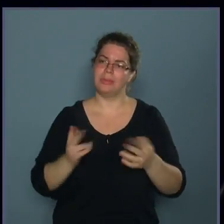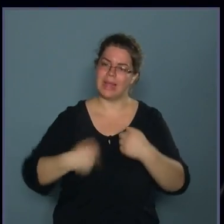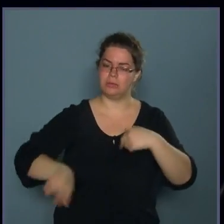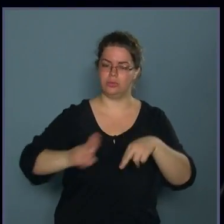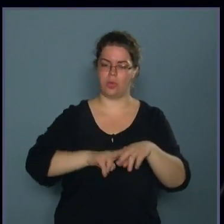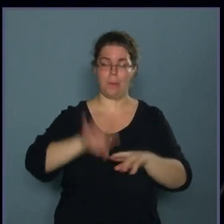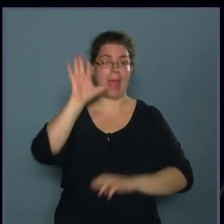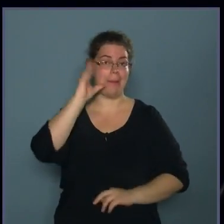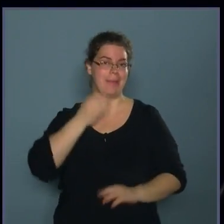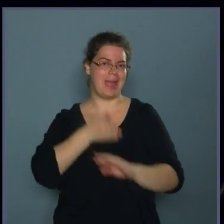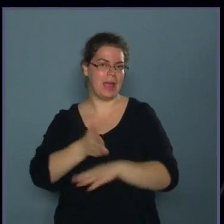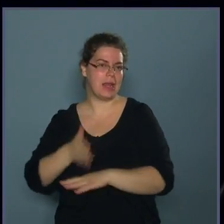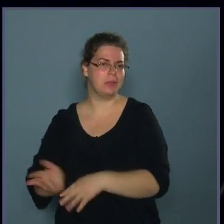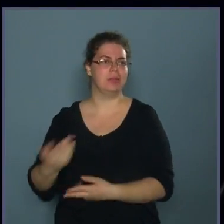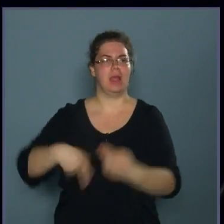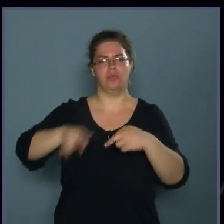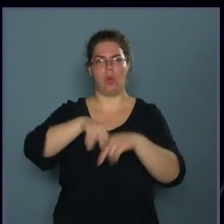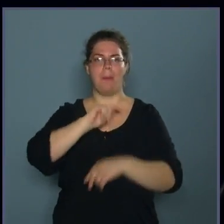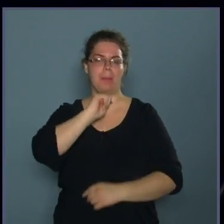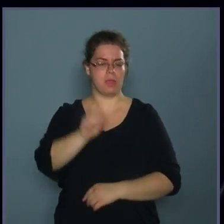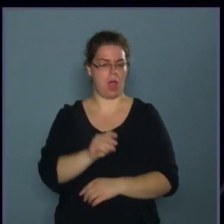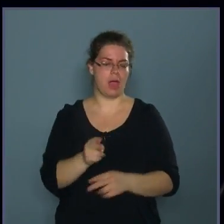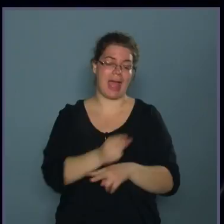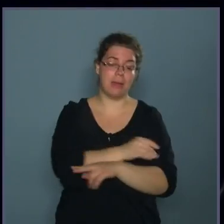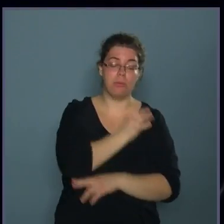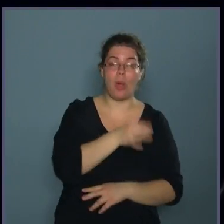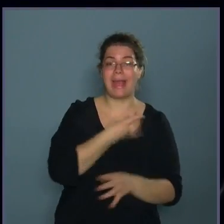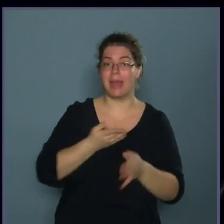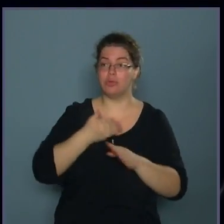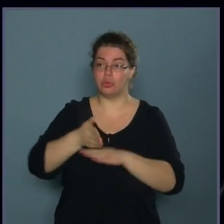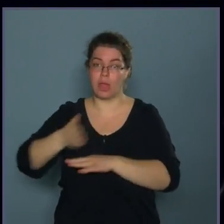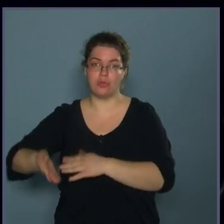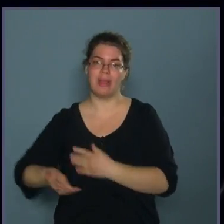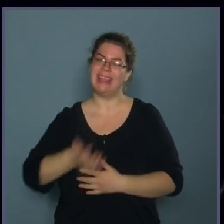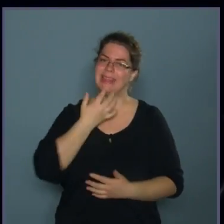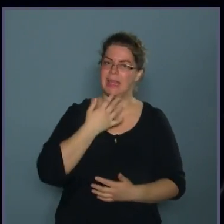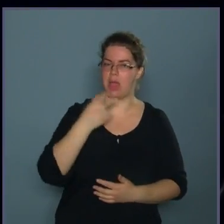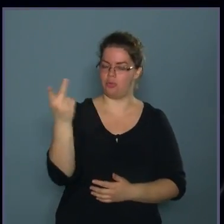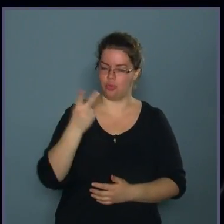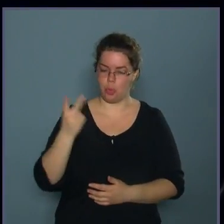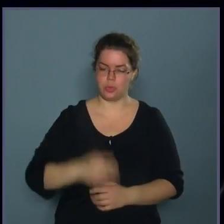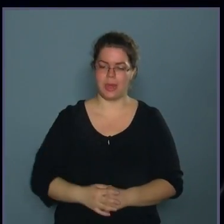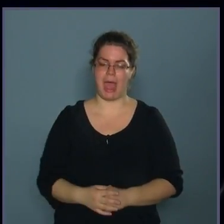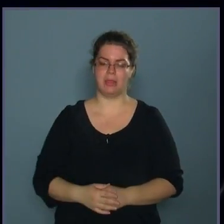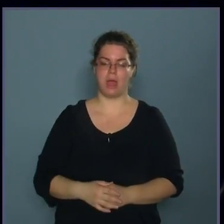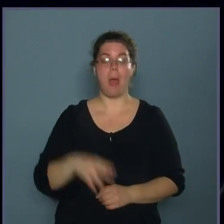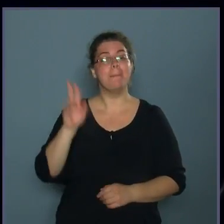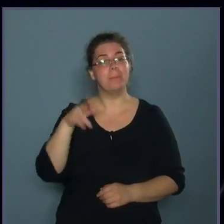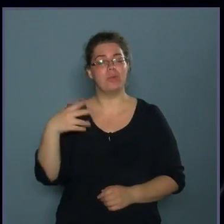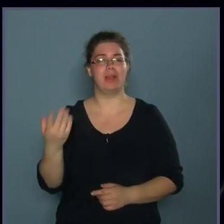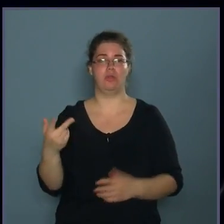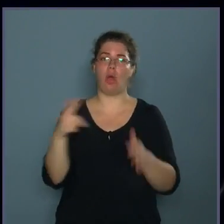több emberhez, minél több magyar állampolgárhoz juttassuk el az igényes kultúrát, a művelődés,